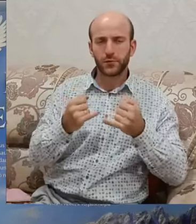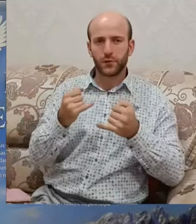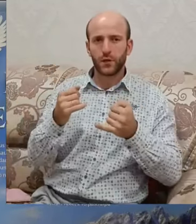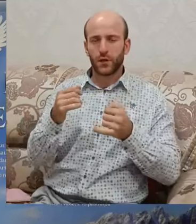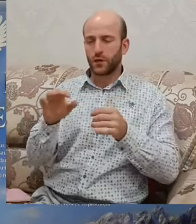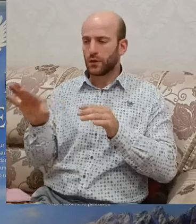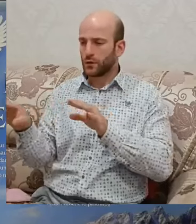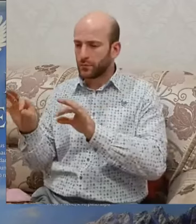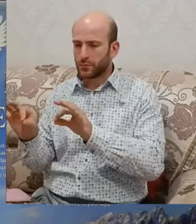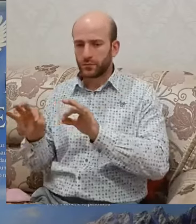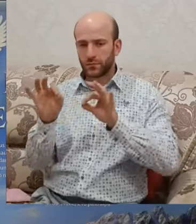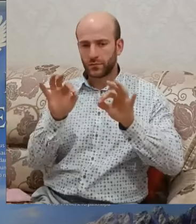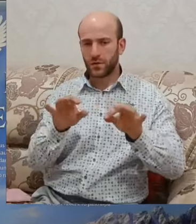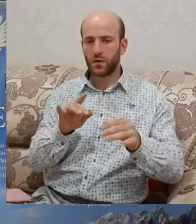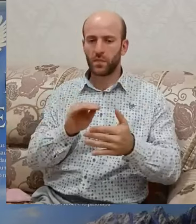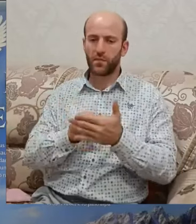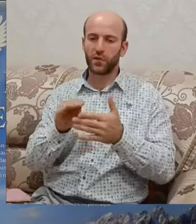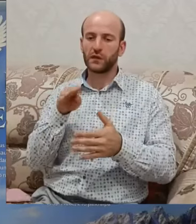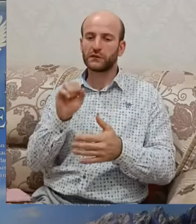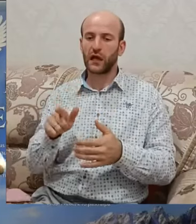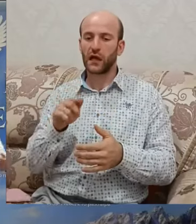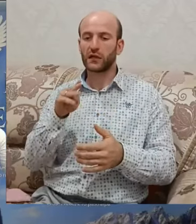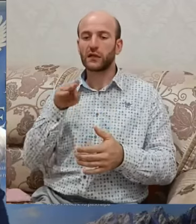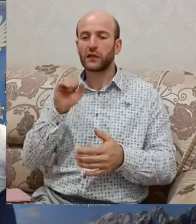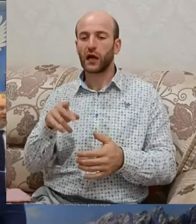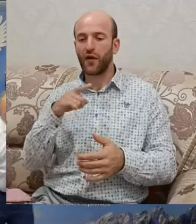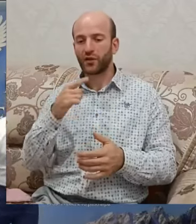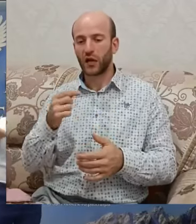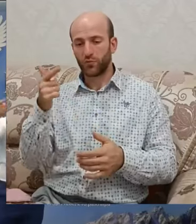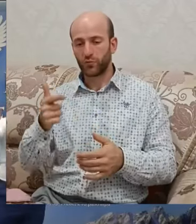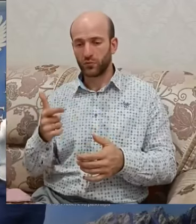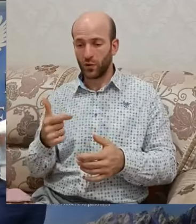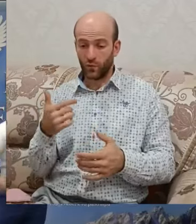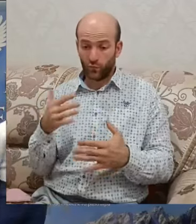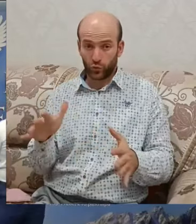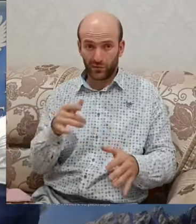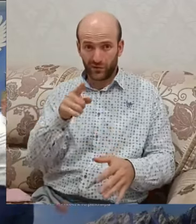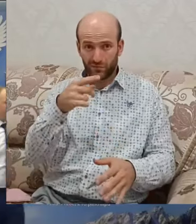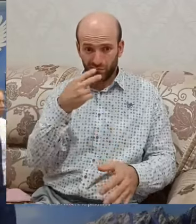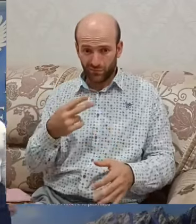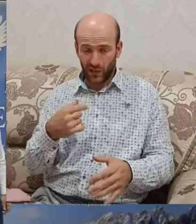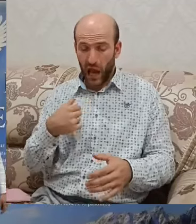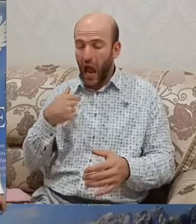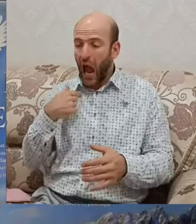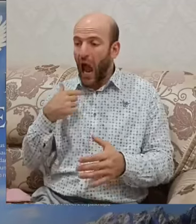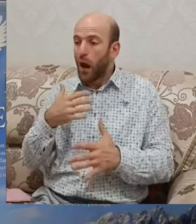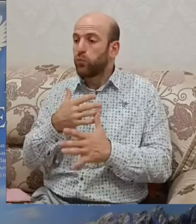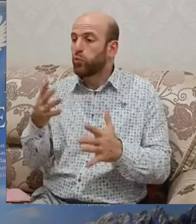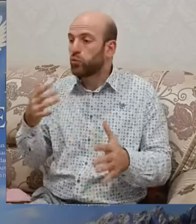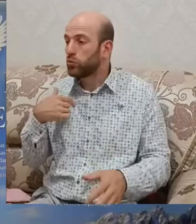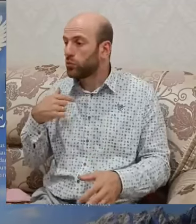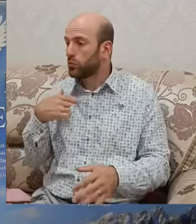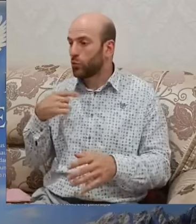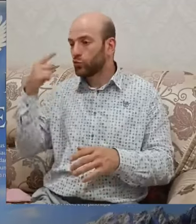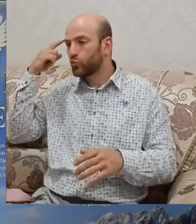должны это делать. Nes jis per savo pranašą atveria, kas jis yra. Потому что он через своего пророка открывает, кто он